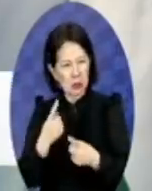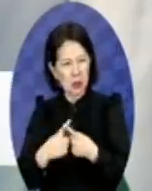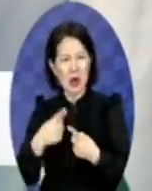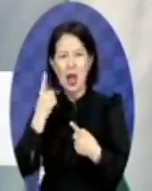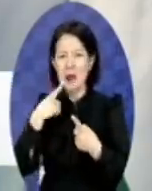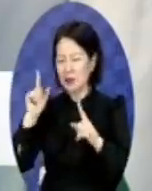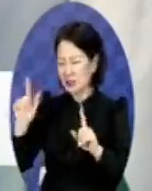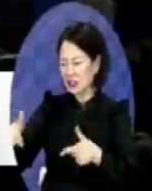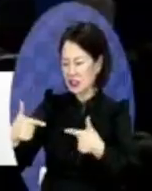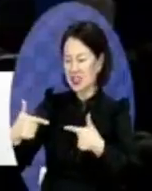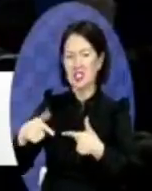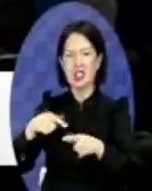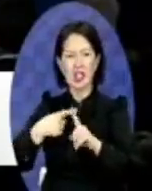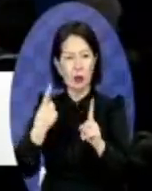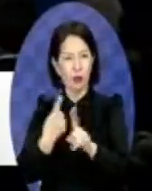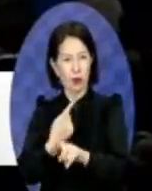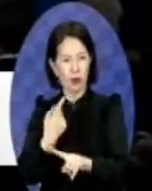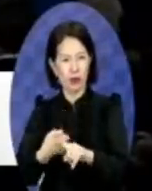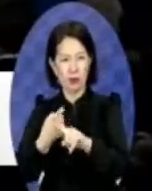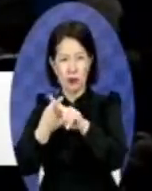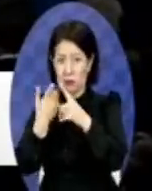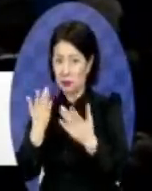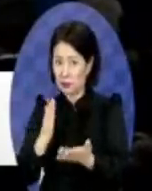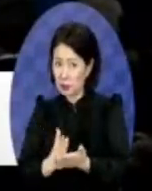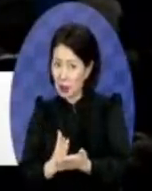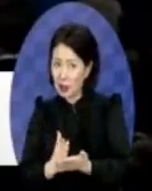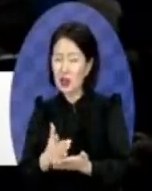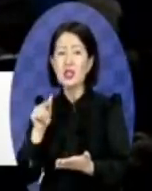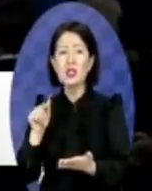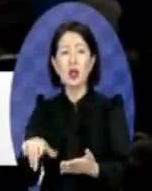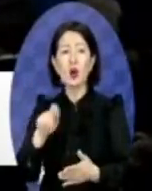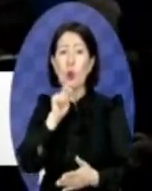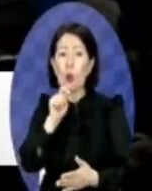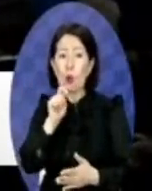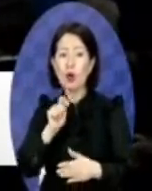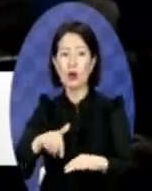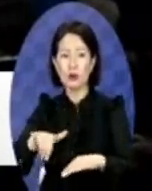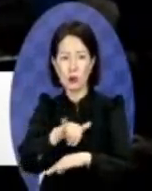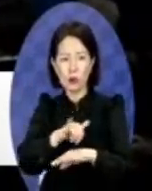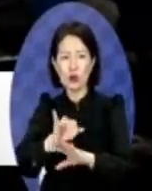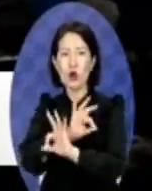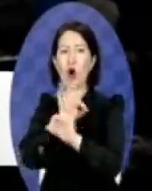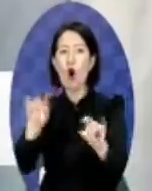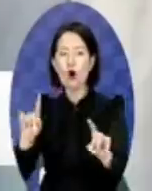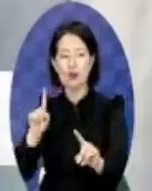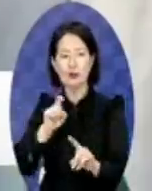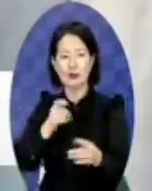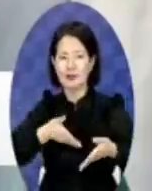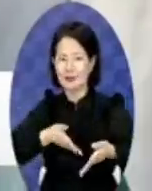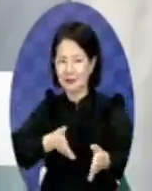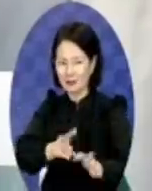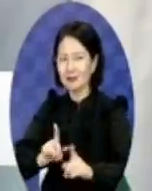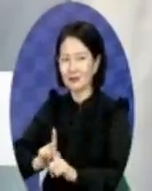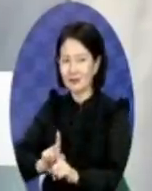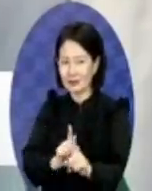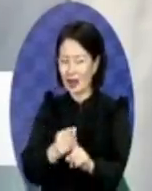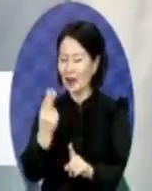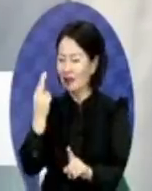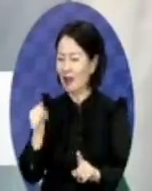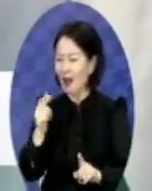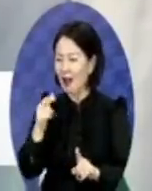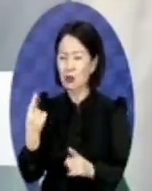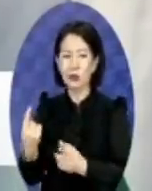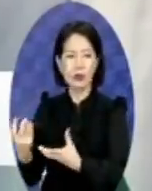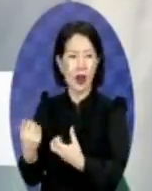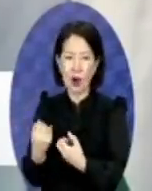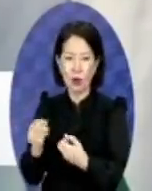эмэгтэйчүүдийн эсрэг гэмт хэргийн гаралтыг нэмэгдүүлж байна. Харин өнгөр улс өөр замаар явах болно. Цагаачдыг хүлээн авахын оронд бид